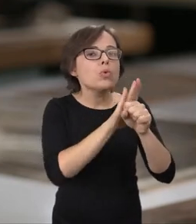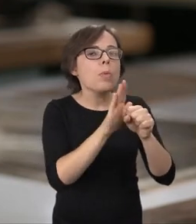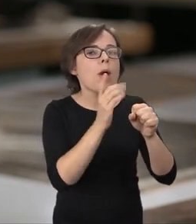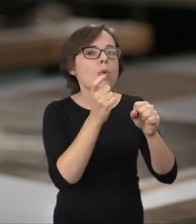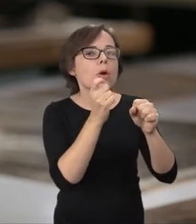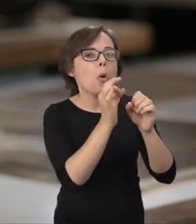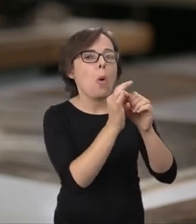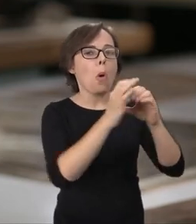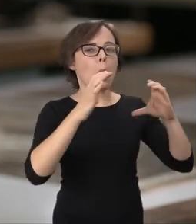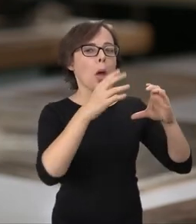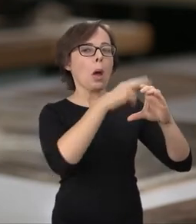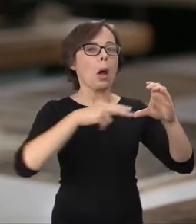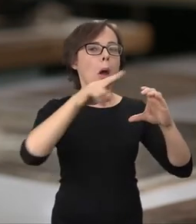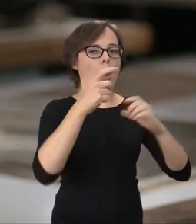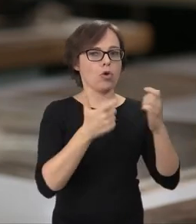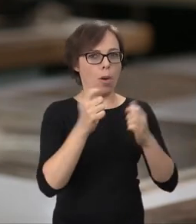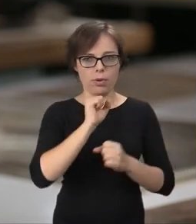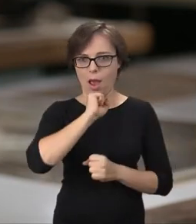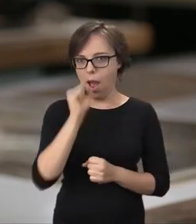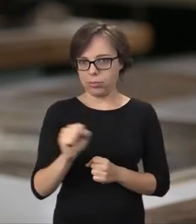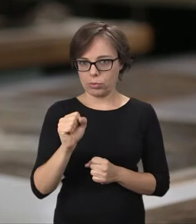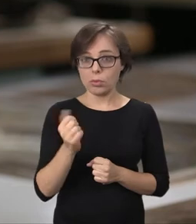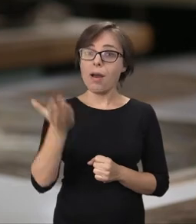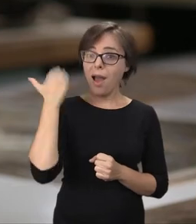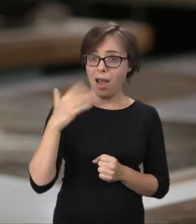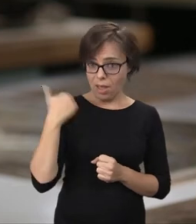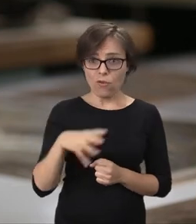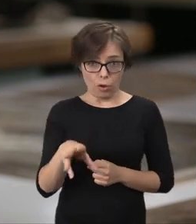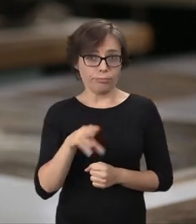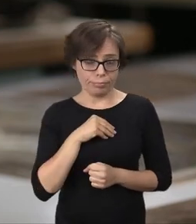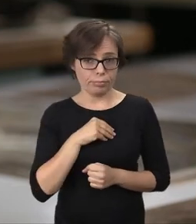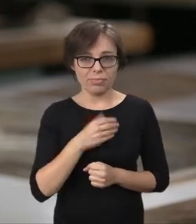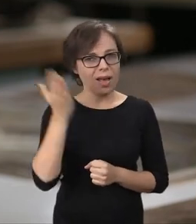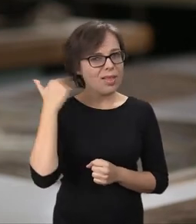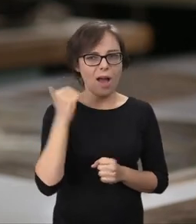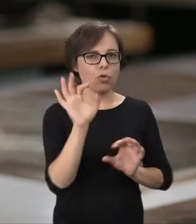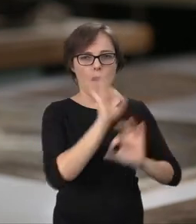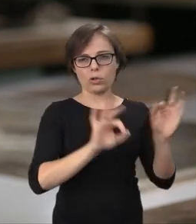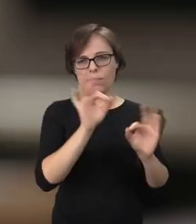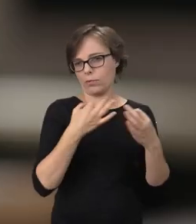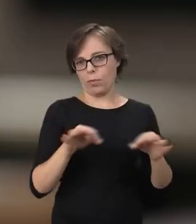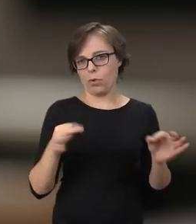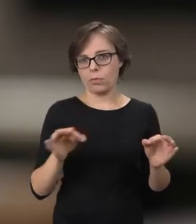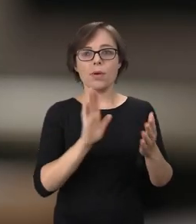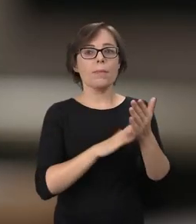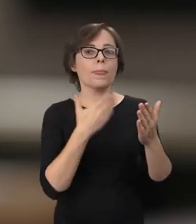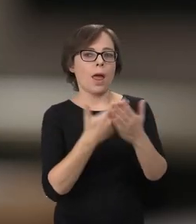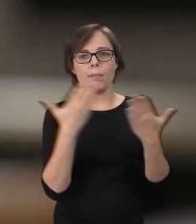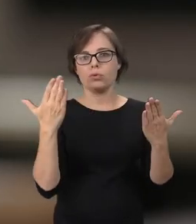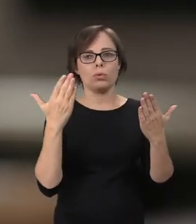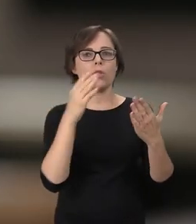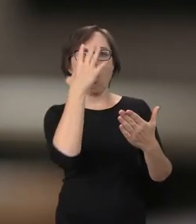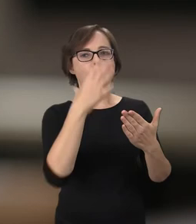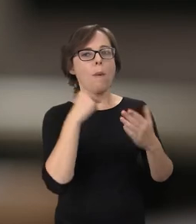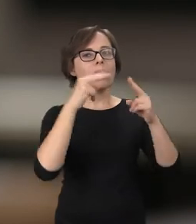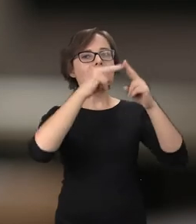wykraczało poza ubytki. Natomiast dawniej te konserwacje były prowadzone bardzo swobodnie, więc jak było jakieś